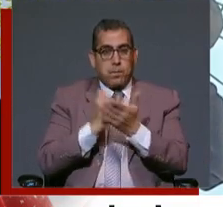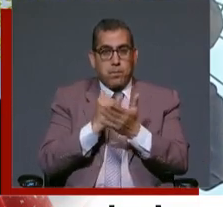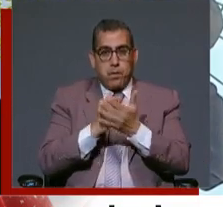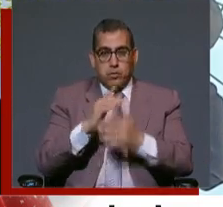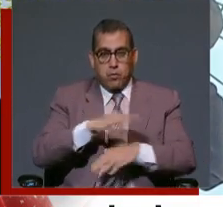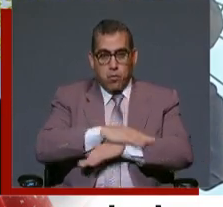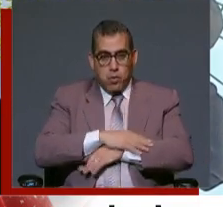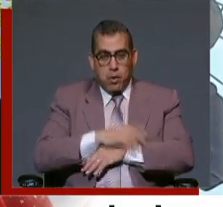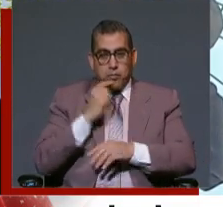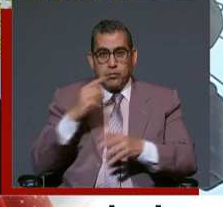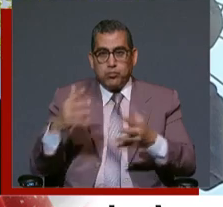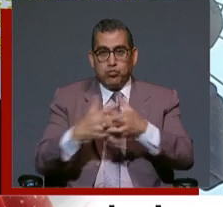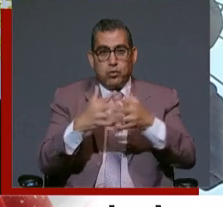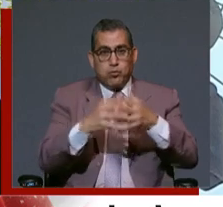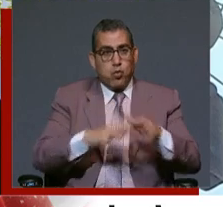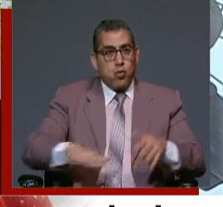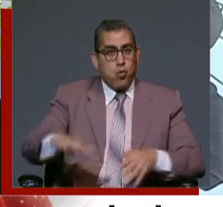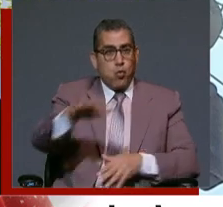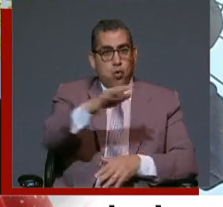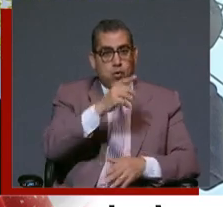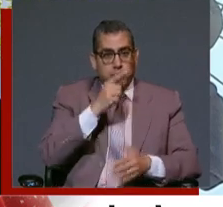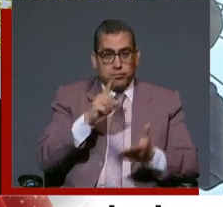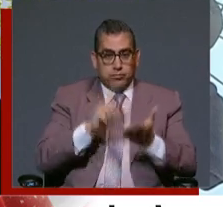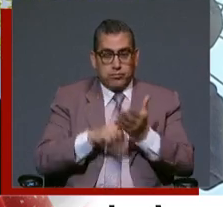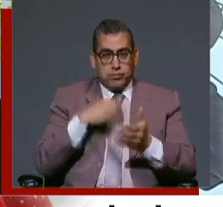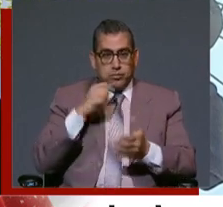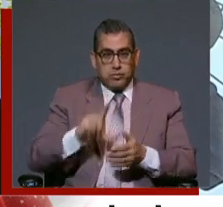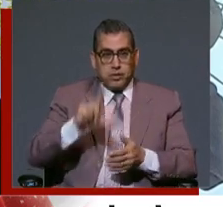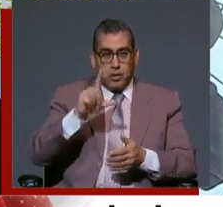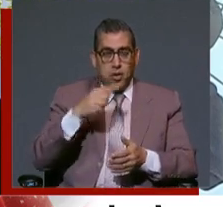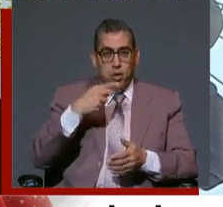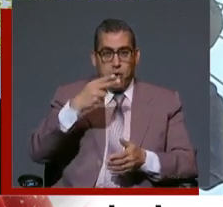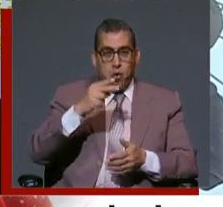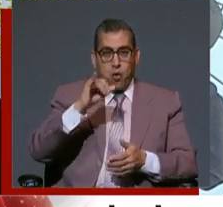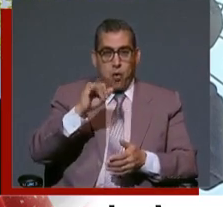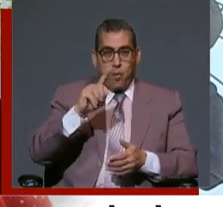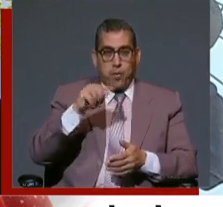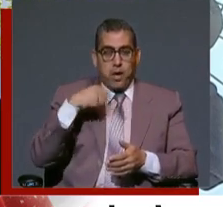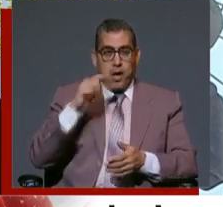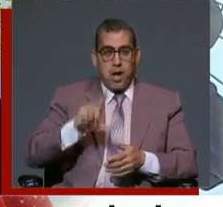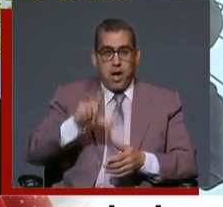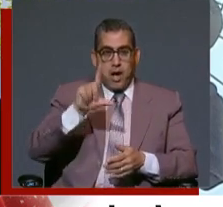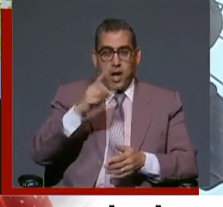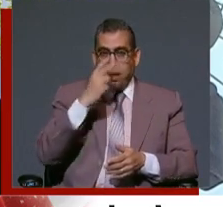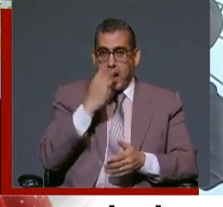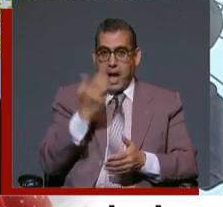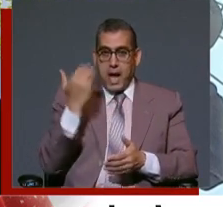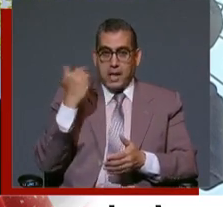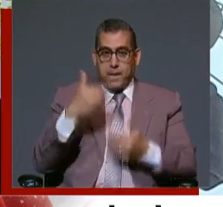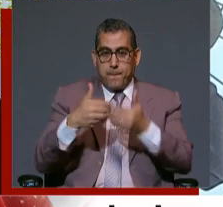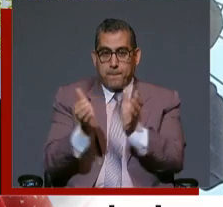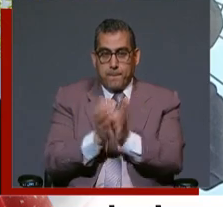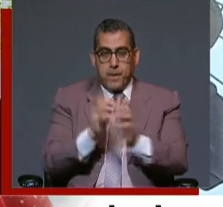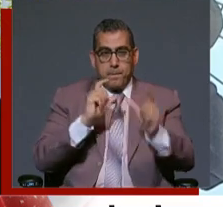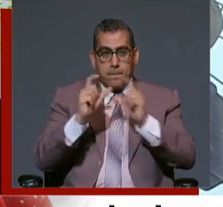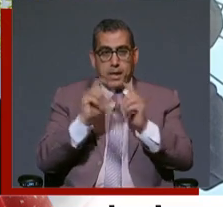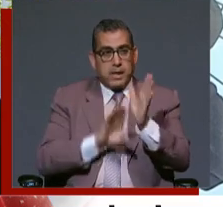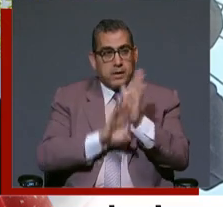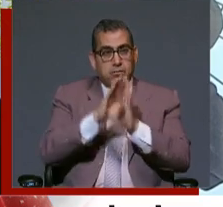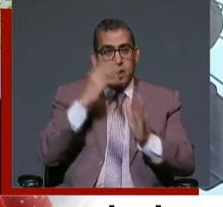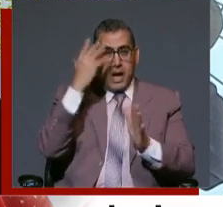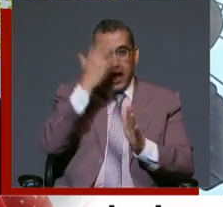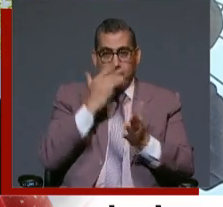وجميع المشاركين، وكذلك السيد عمر القباج الرئيس السابق لمجموعة بنك التنمية